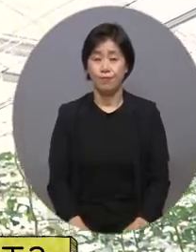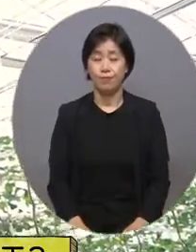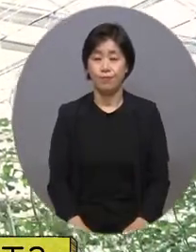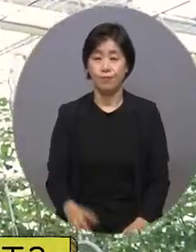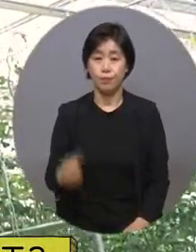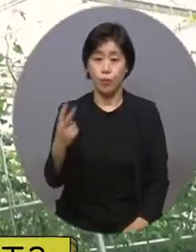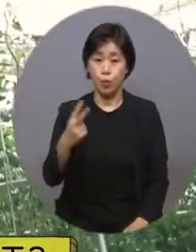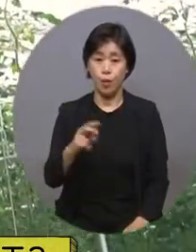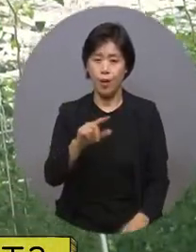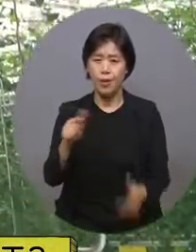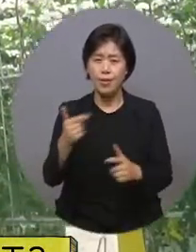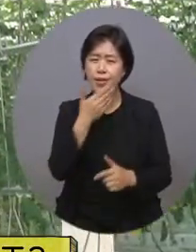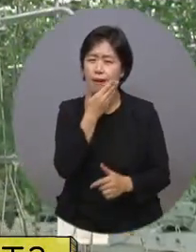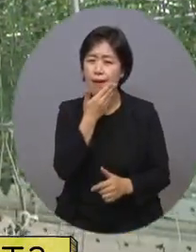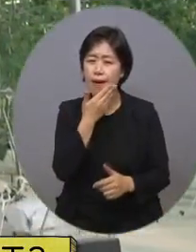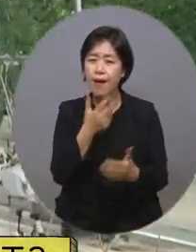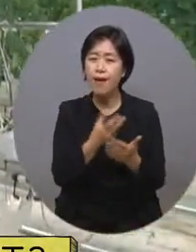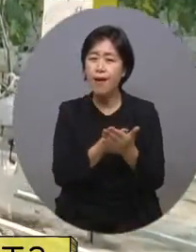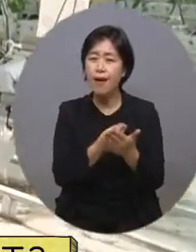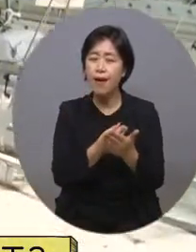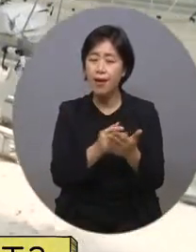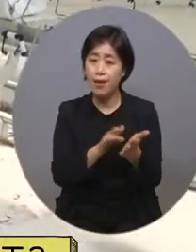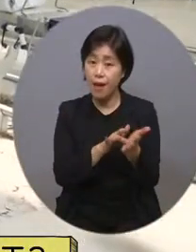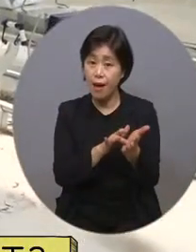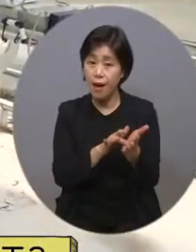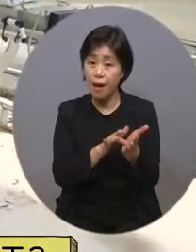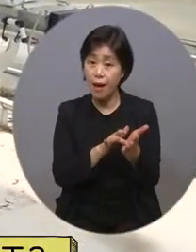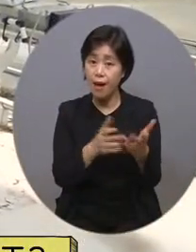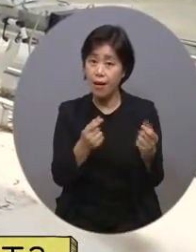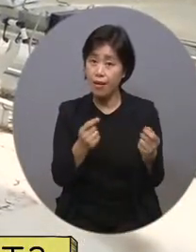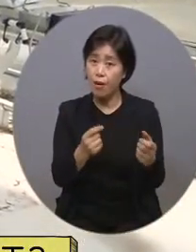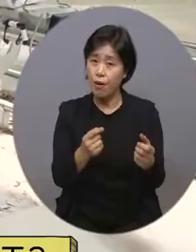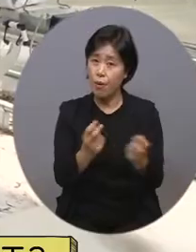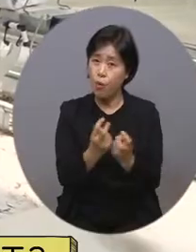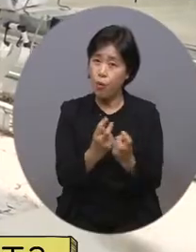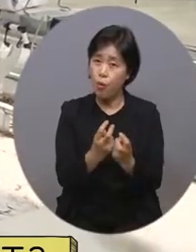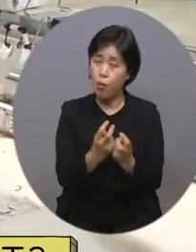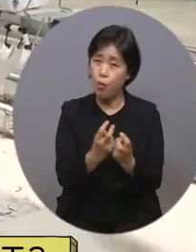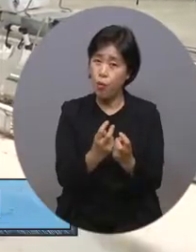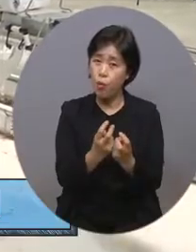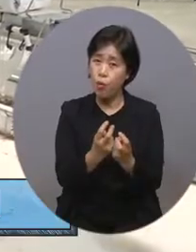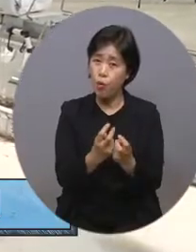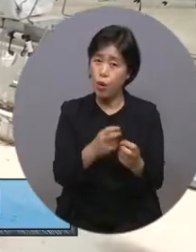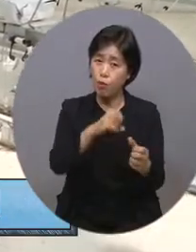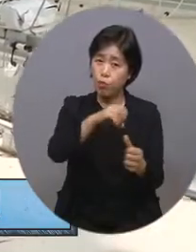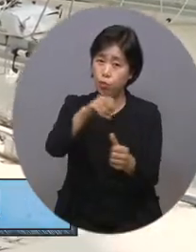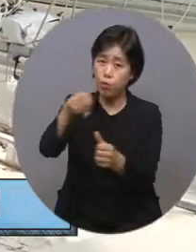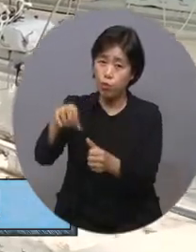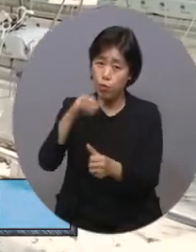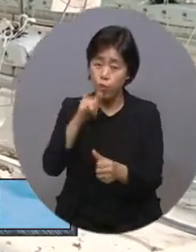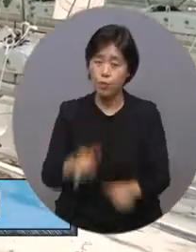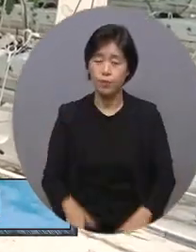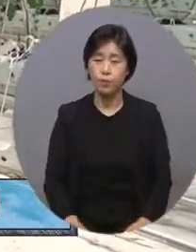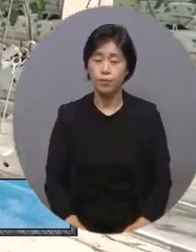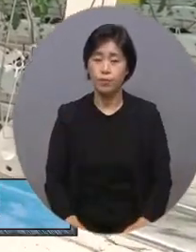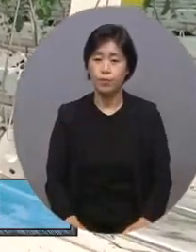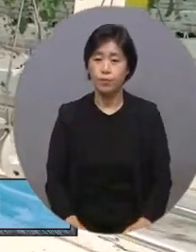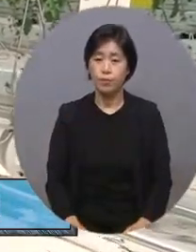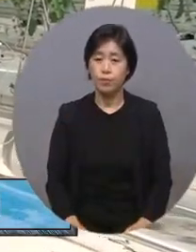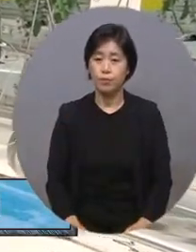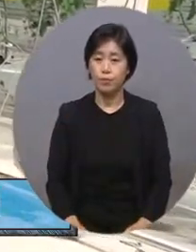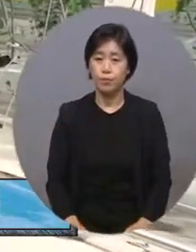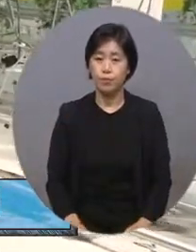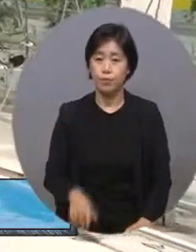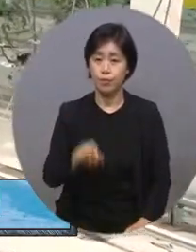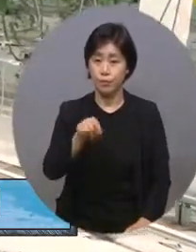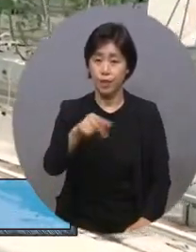이런 영양분 같은 거는 예. 어떻게 구축이 되는 거죠? 이 토마토의 영양분은 여기